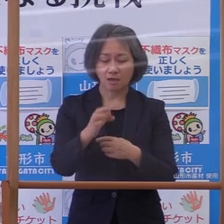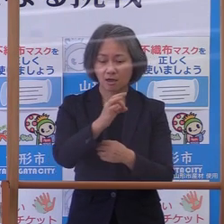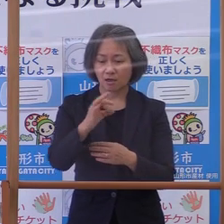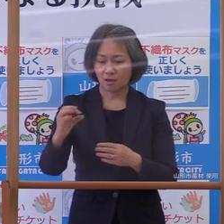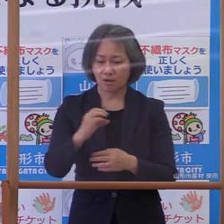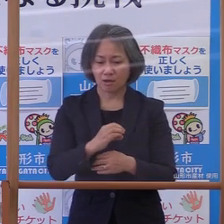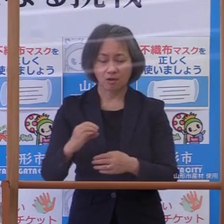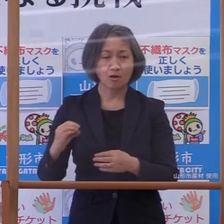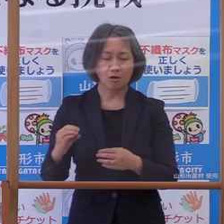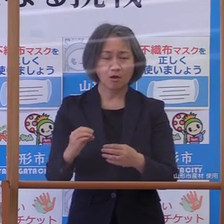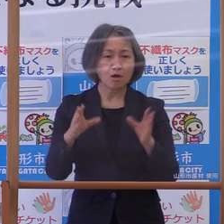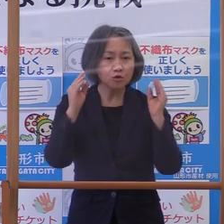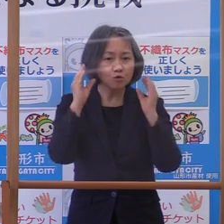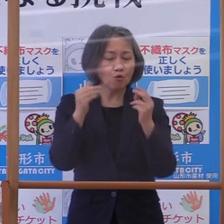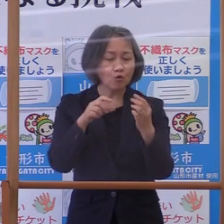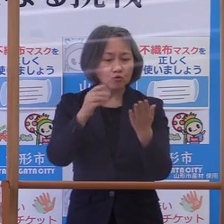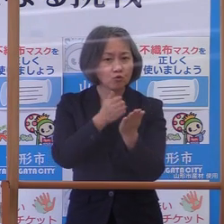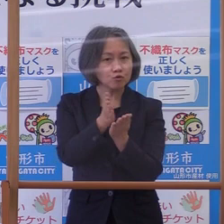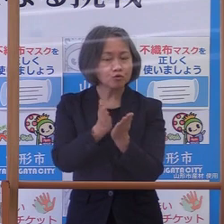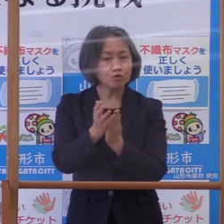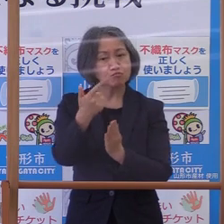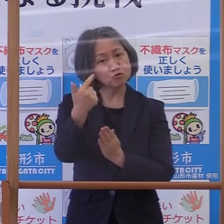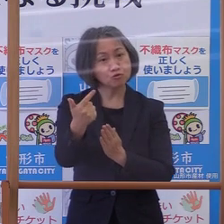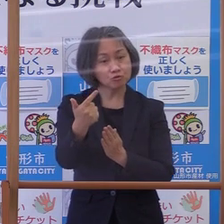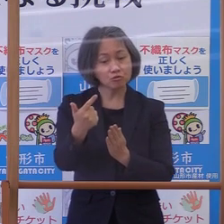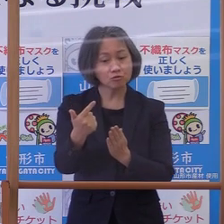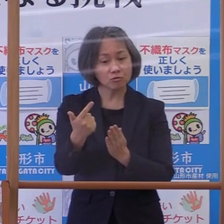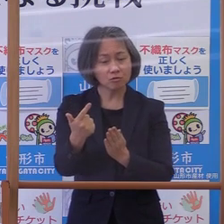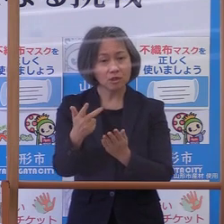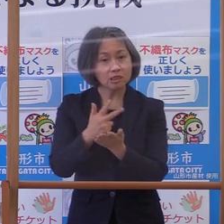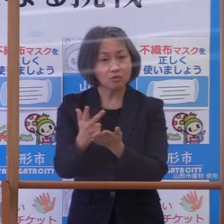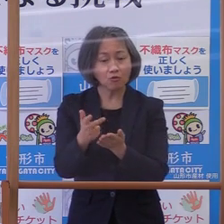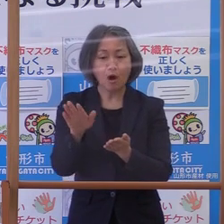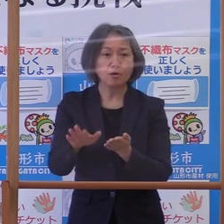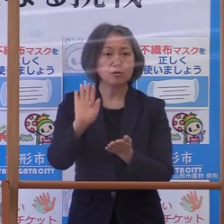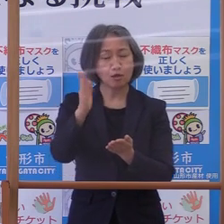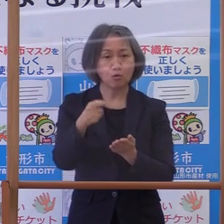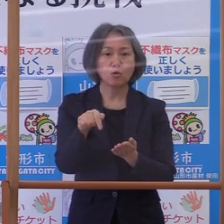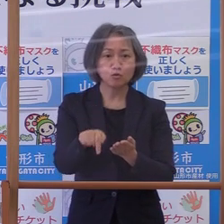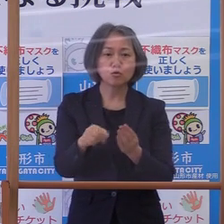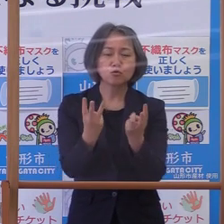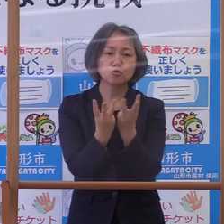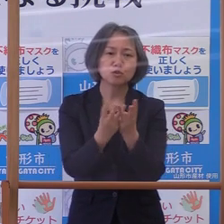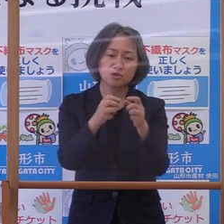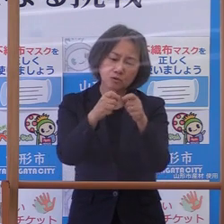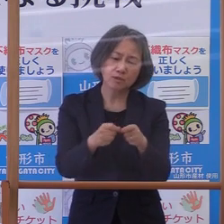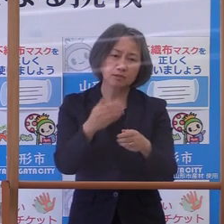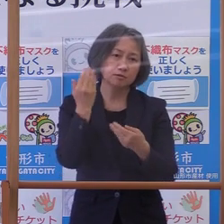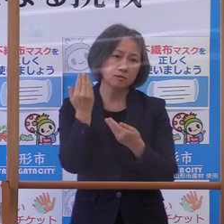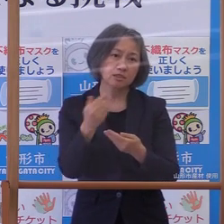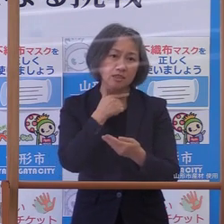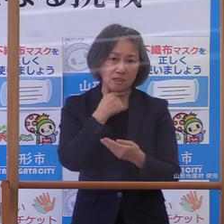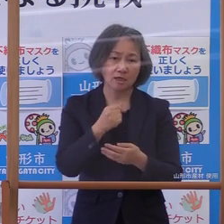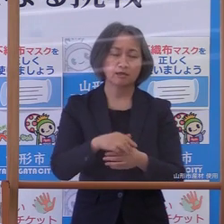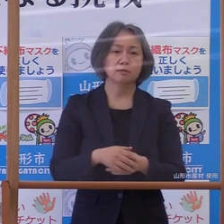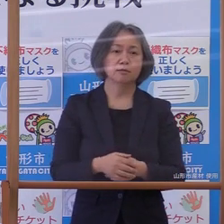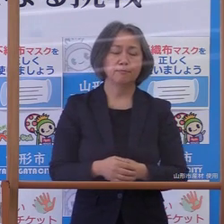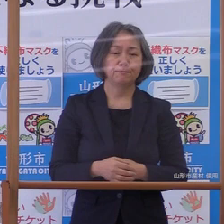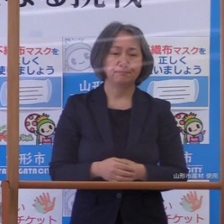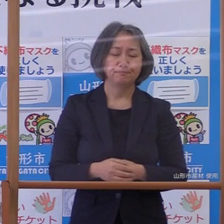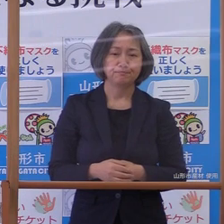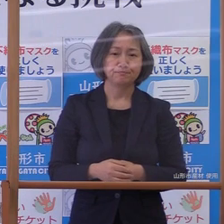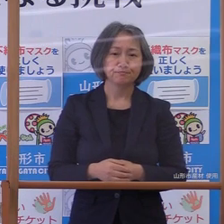1,2,3,4,5,6 情報ほど選べるという感じなんでしょうか。ちょっとその辺の数字の方を教えていただいてよろしいでしょうか。 はい、じゃあ総務部長お願いします